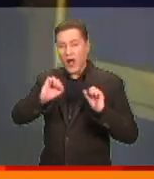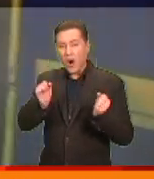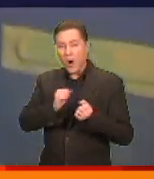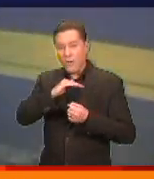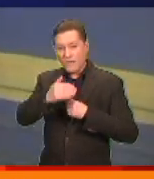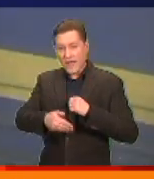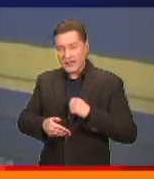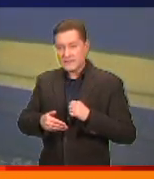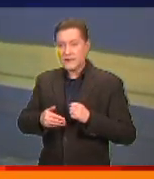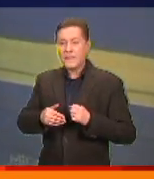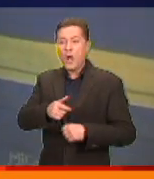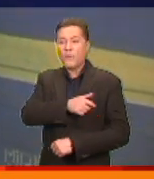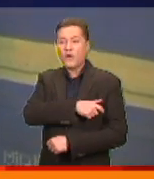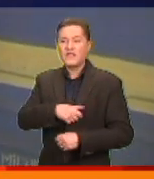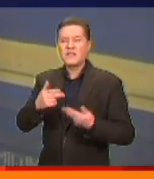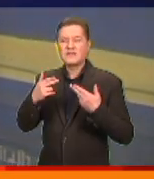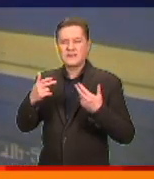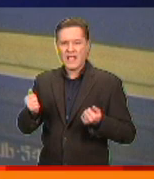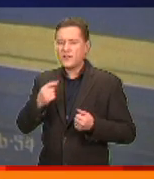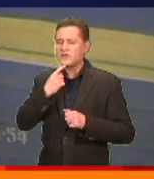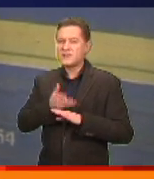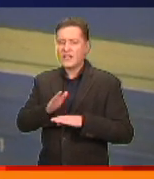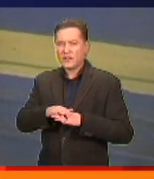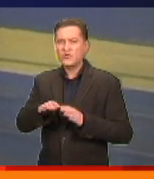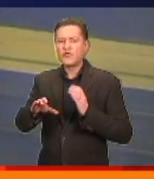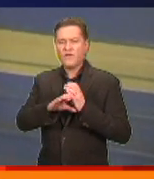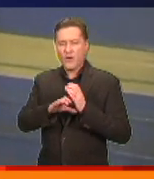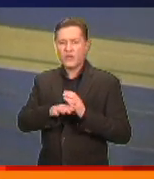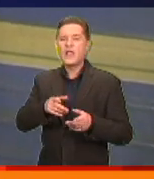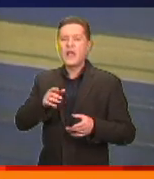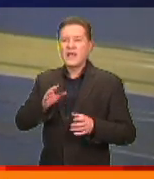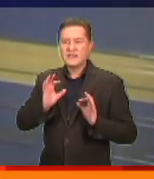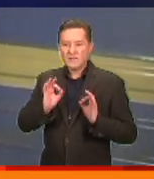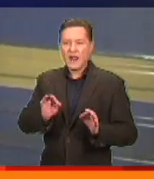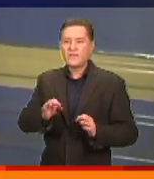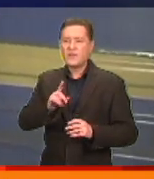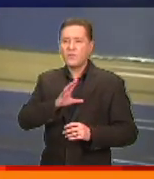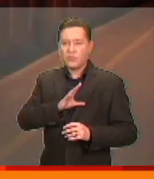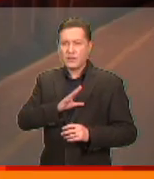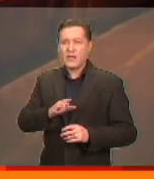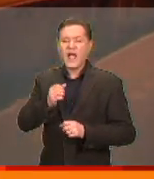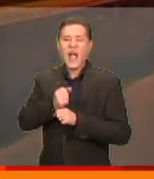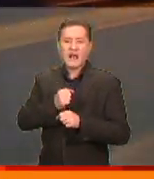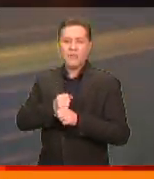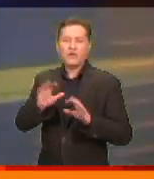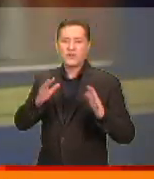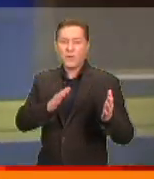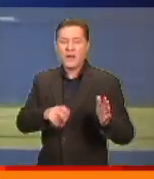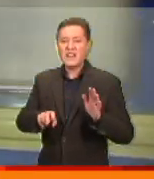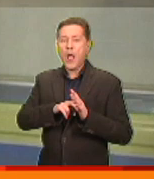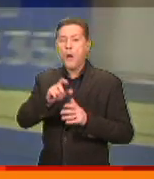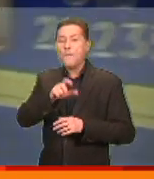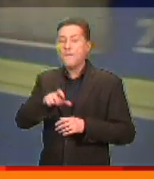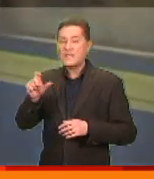Та наостанок провідник таки зізнається, складнощі у вагоні справді були. Є робочий момент. Пасажирів вагона